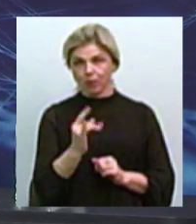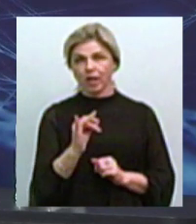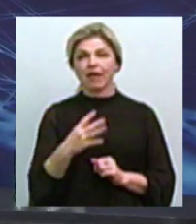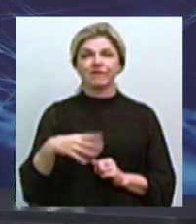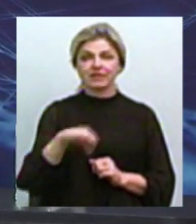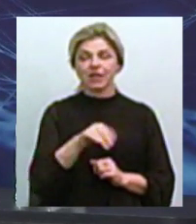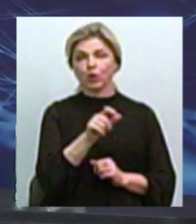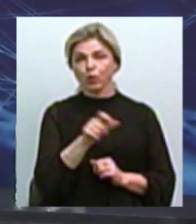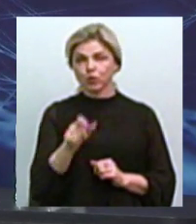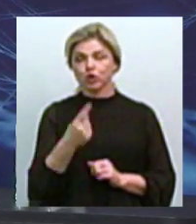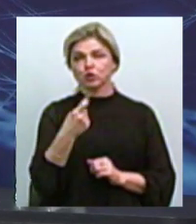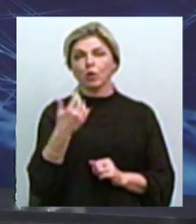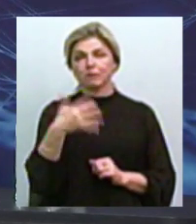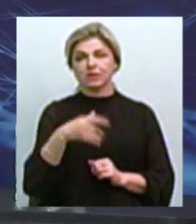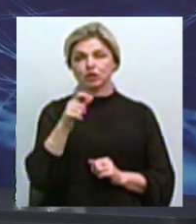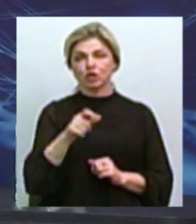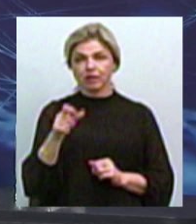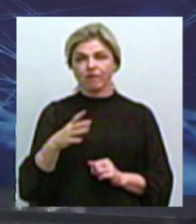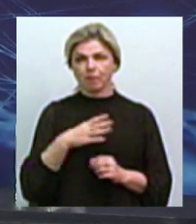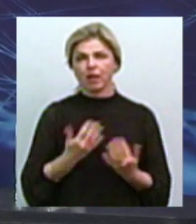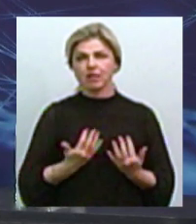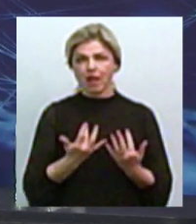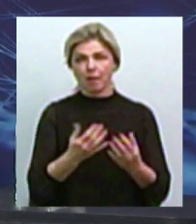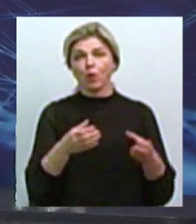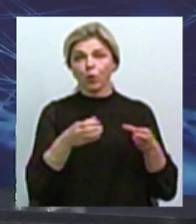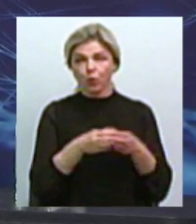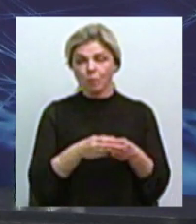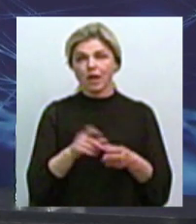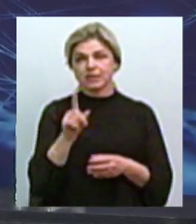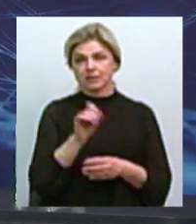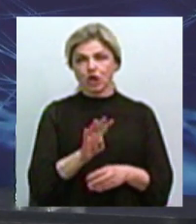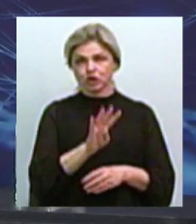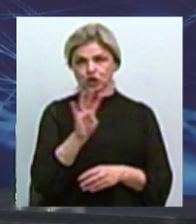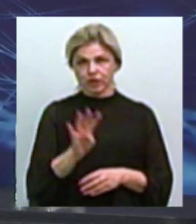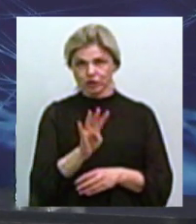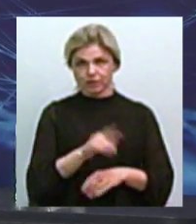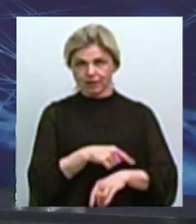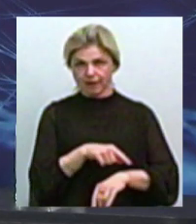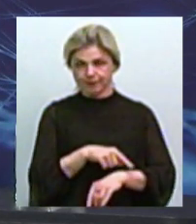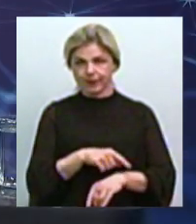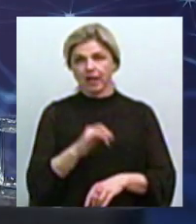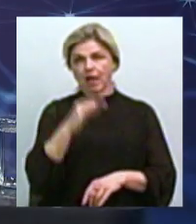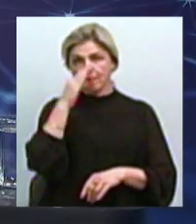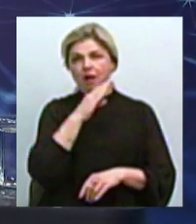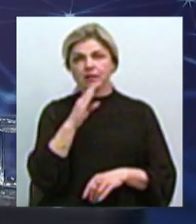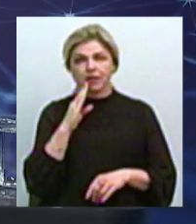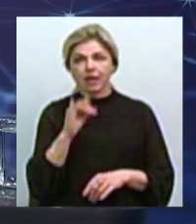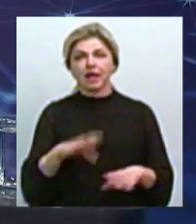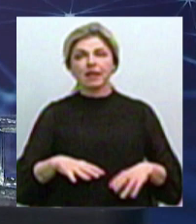все 150 человек были набраны, все группы за 4 часа. Тобто батьки і тренери відреагували